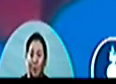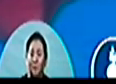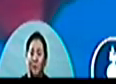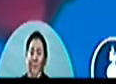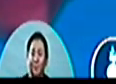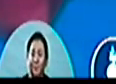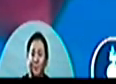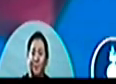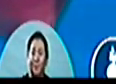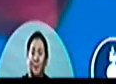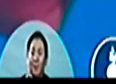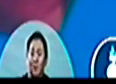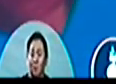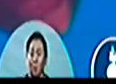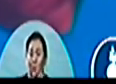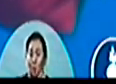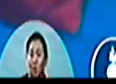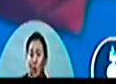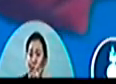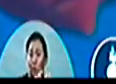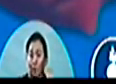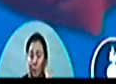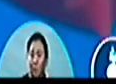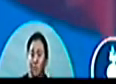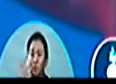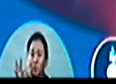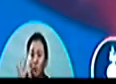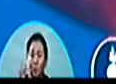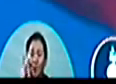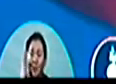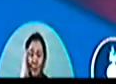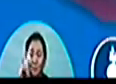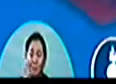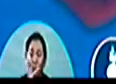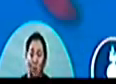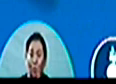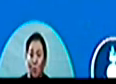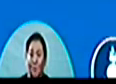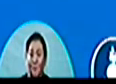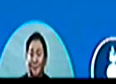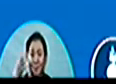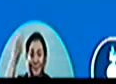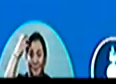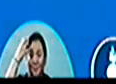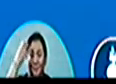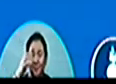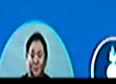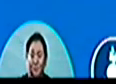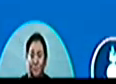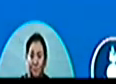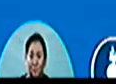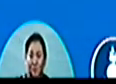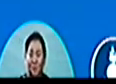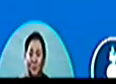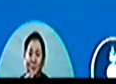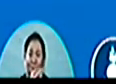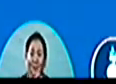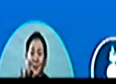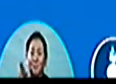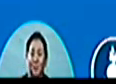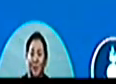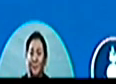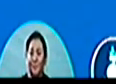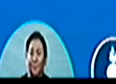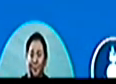мөрийн хөтөлбөр дөрвөн арга замаар Монгол улсын хуулийн засаглалыг бүрэн шинчилнэ хэмээн зарлаж байна. Иргэнийн